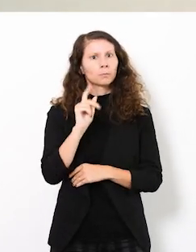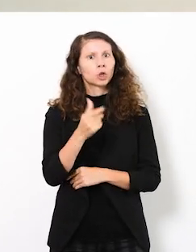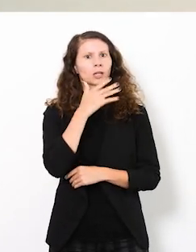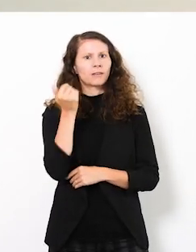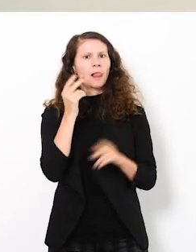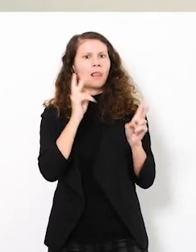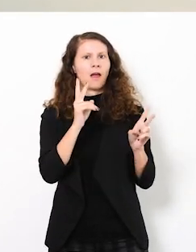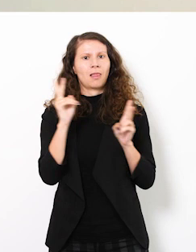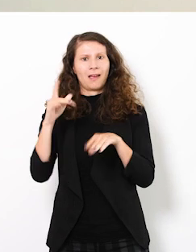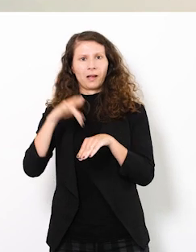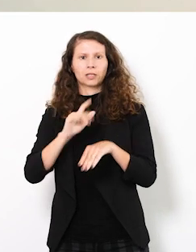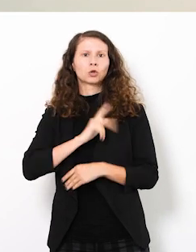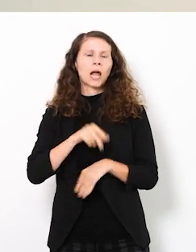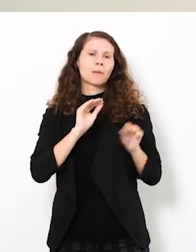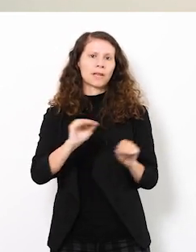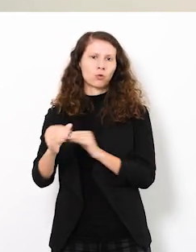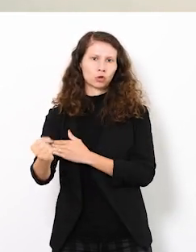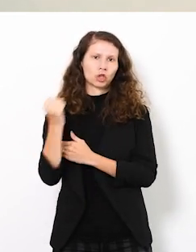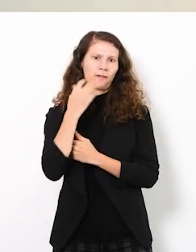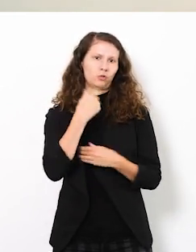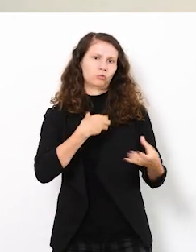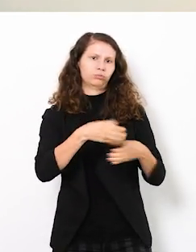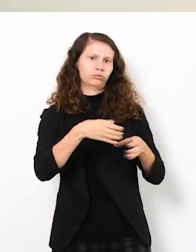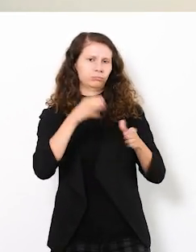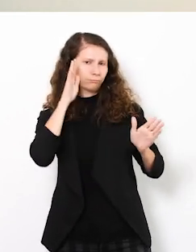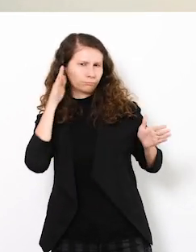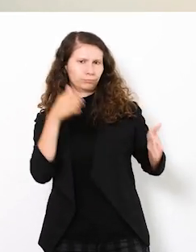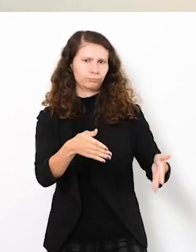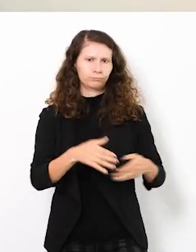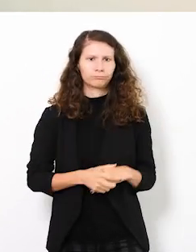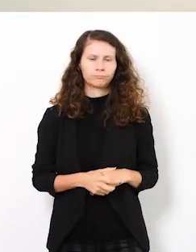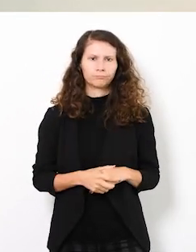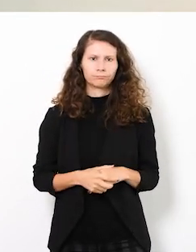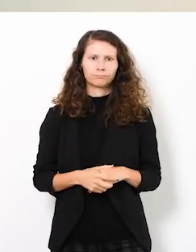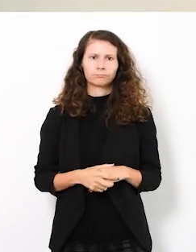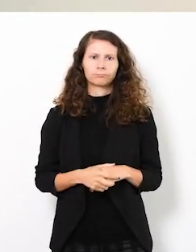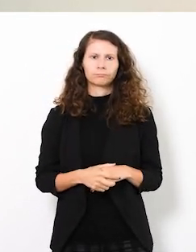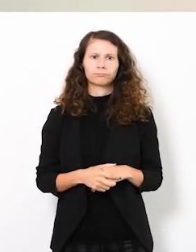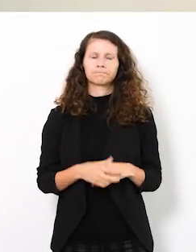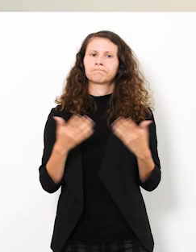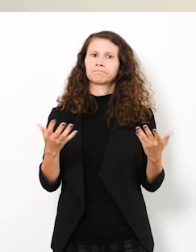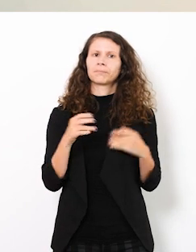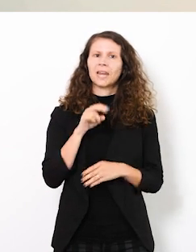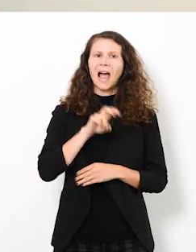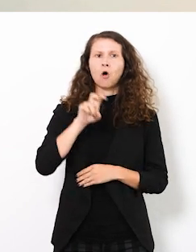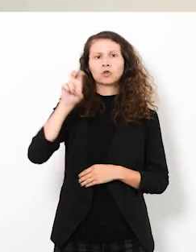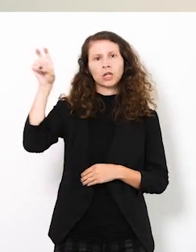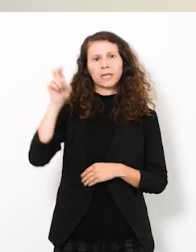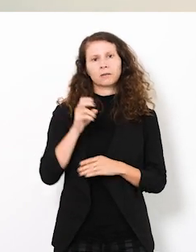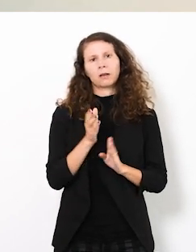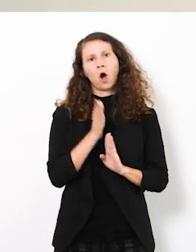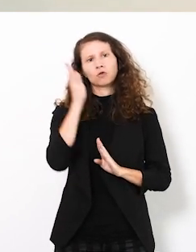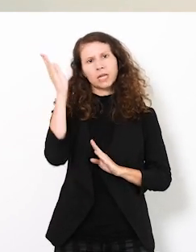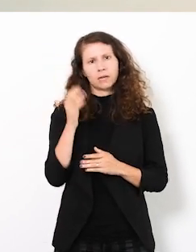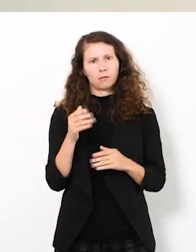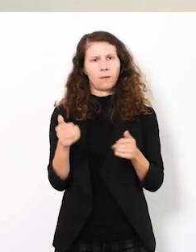und Lehrer und sozialpädagogische Kräfte konzentrieren. Jetzt bin ich bei den Aufstiegspatenschaften.